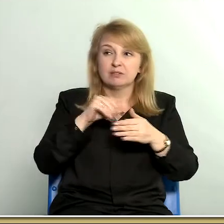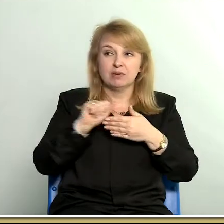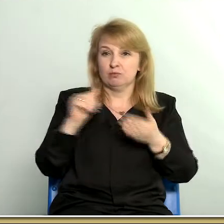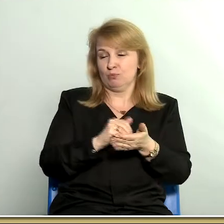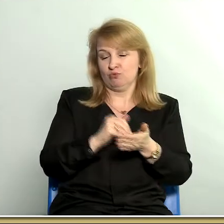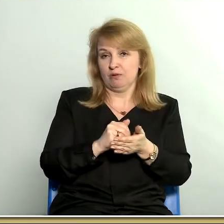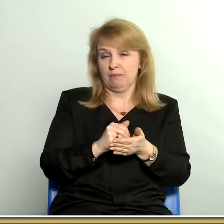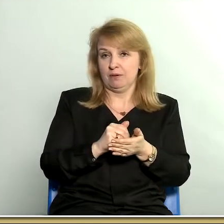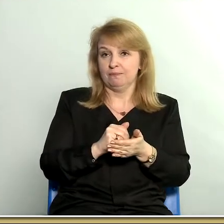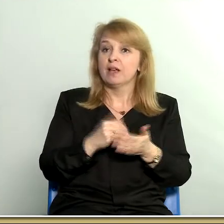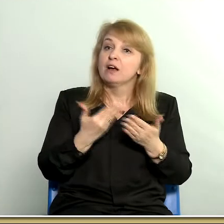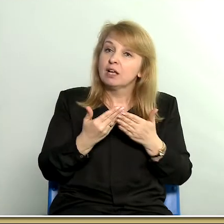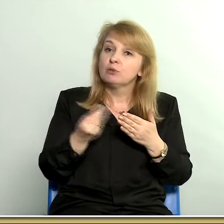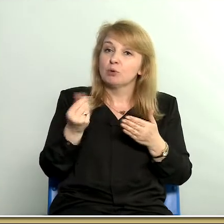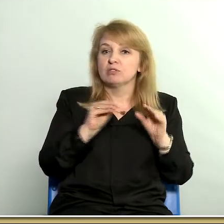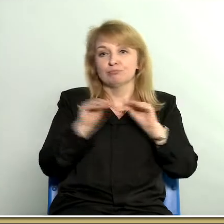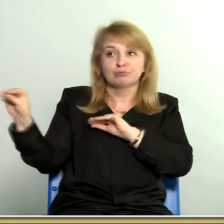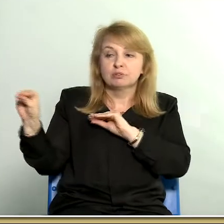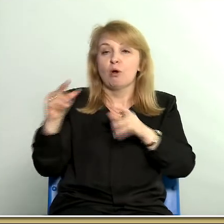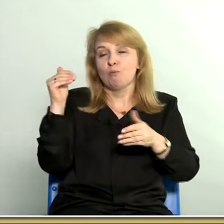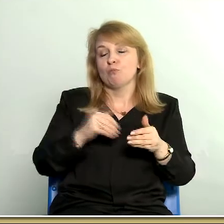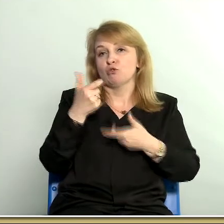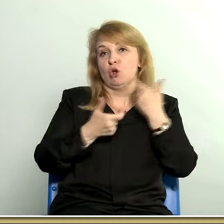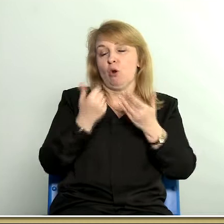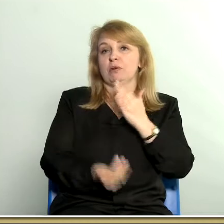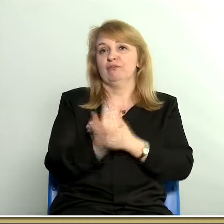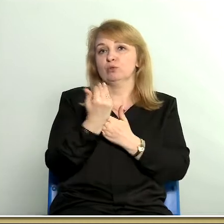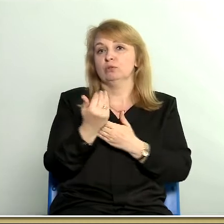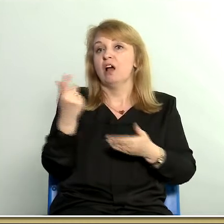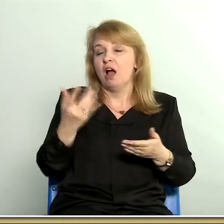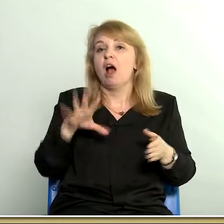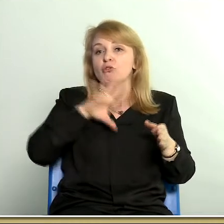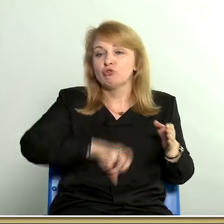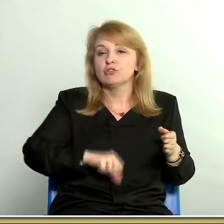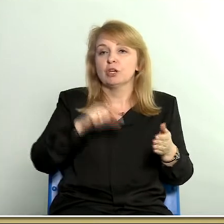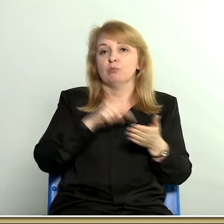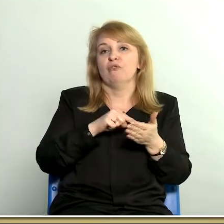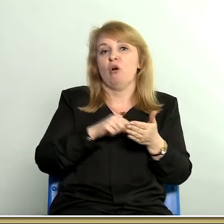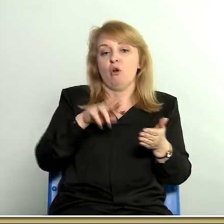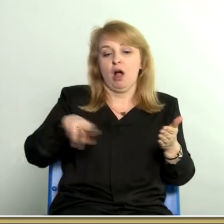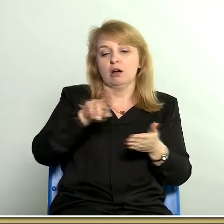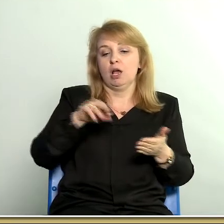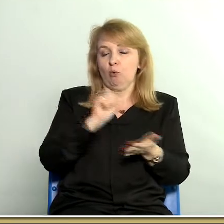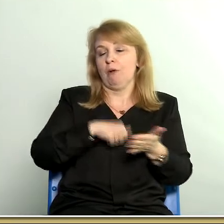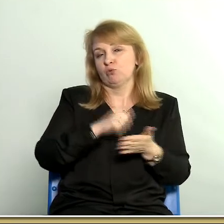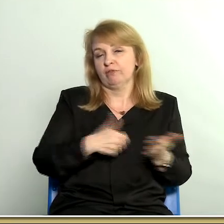po prostu przedsiębiorstwa przenosiłyby swoje siedziby tam, na czym oczywiście ucierpiałaby gospodarka naszego regionu.